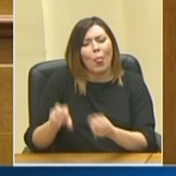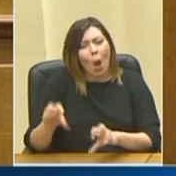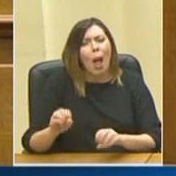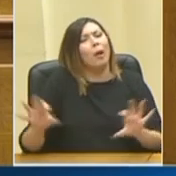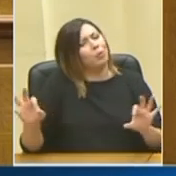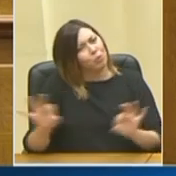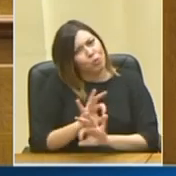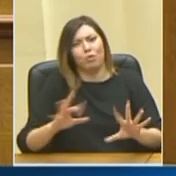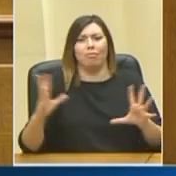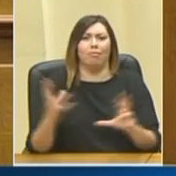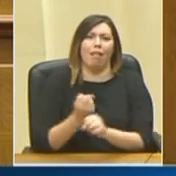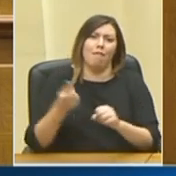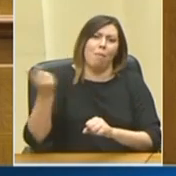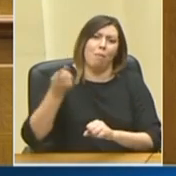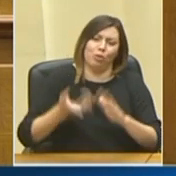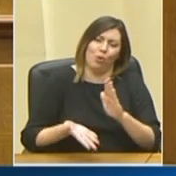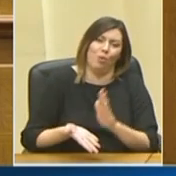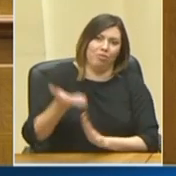να το καλύψουμε.